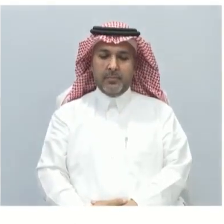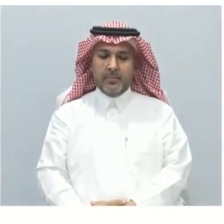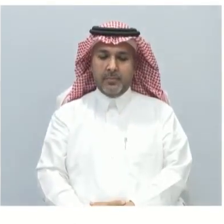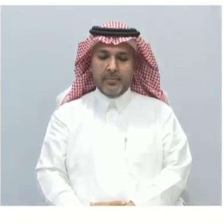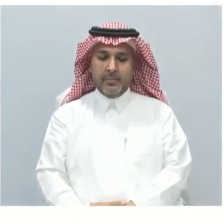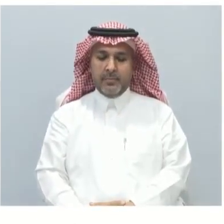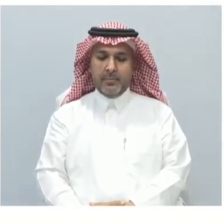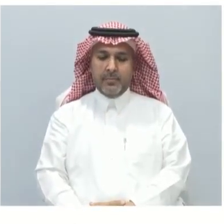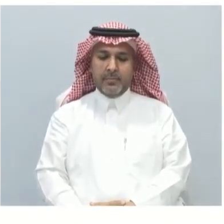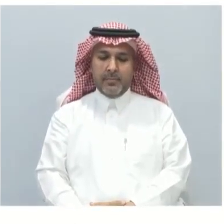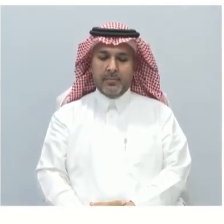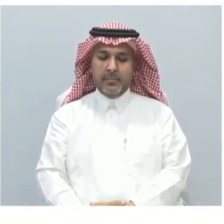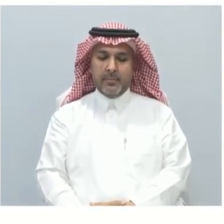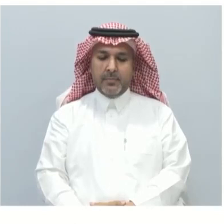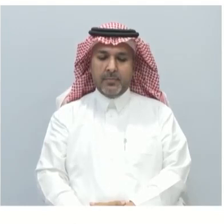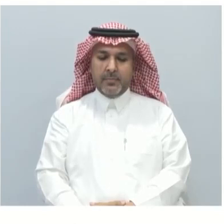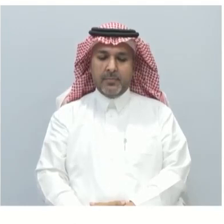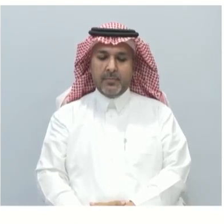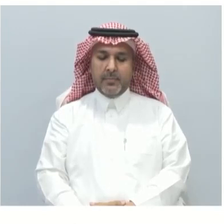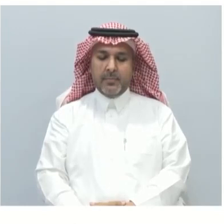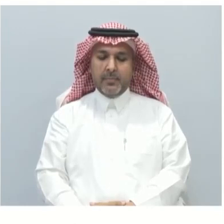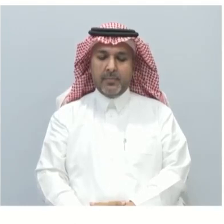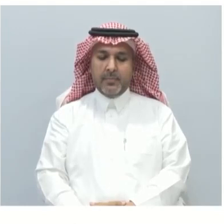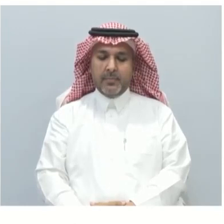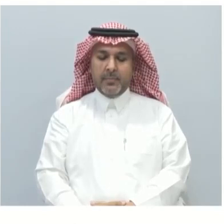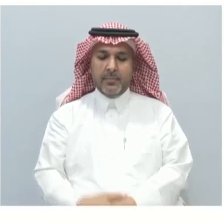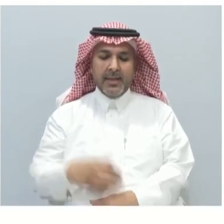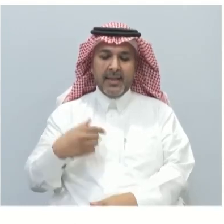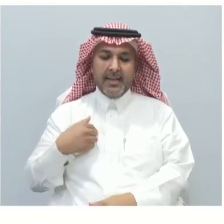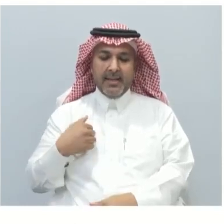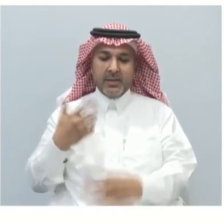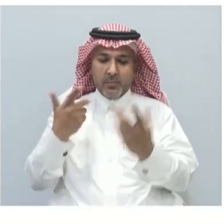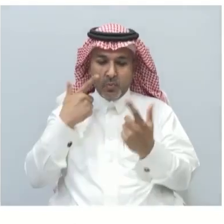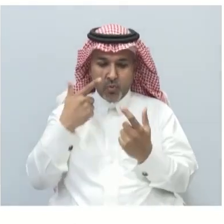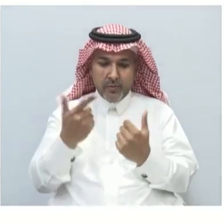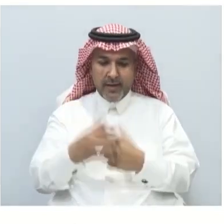اس اكس بهذا الشكل فبالتالي نلاحظ ان المتغير